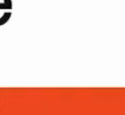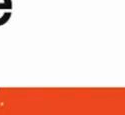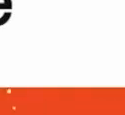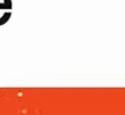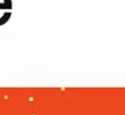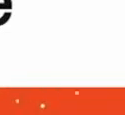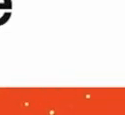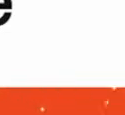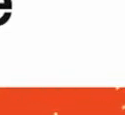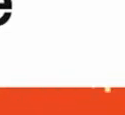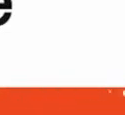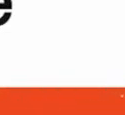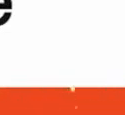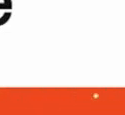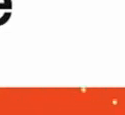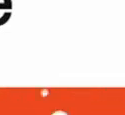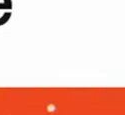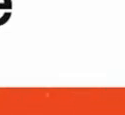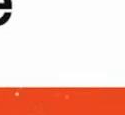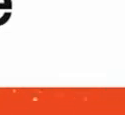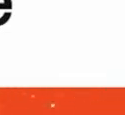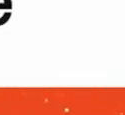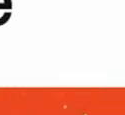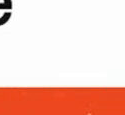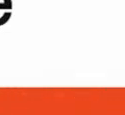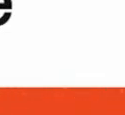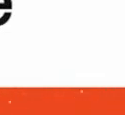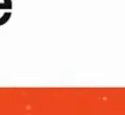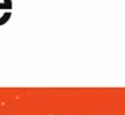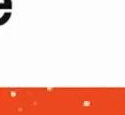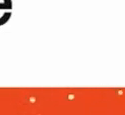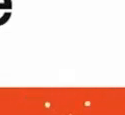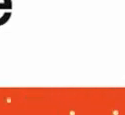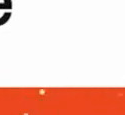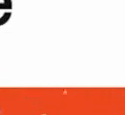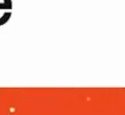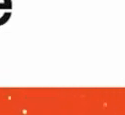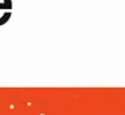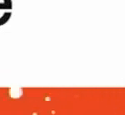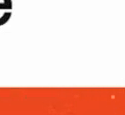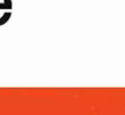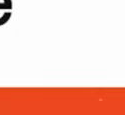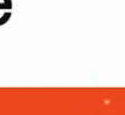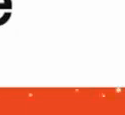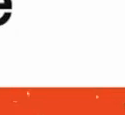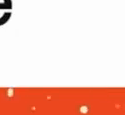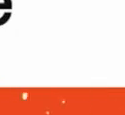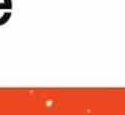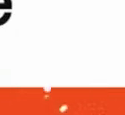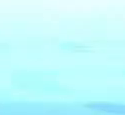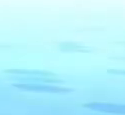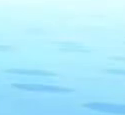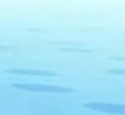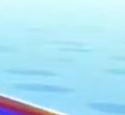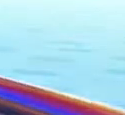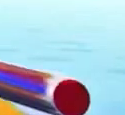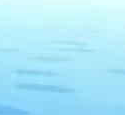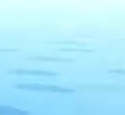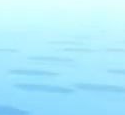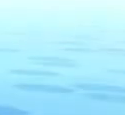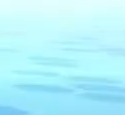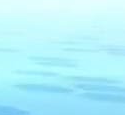sales@mutongoitv.co.ke. Mutongo ITV ni yongu watanio ya Mukamba. Tuku watanie tuwa ili vya sala situ.